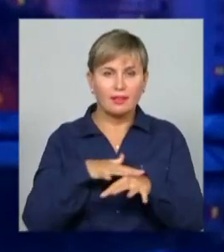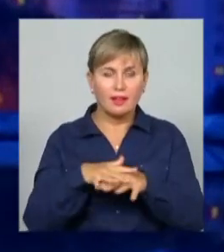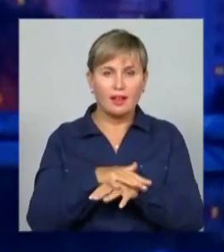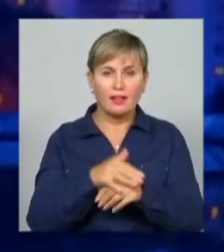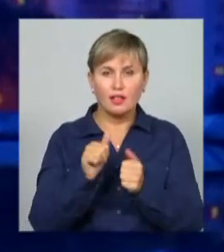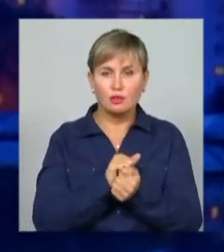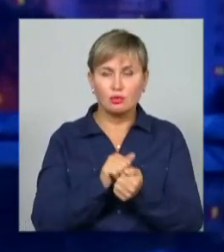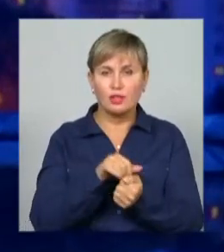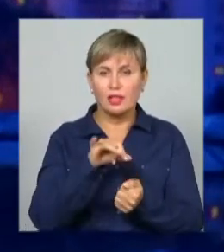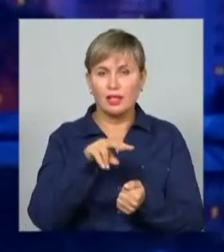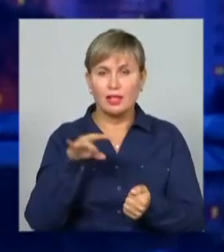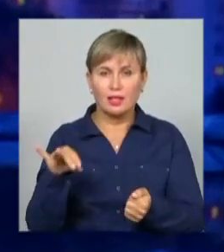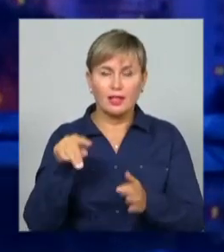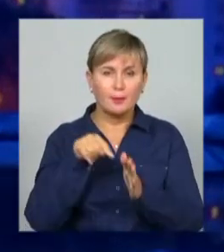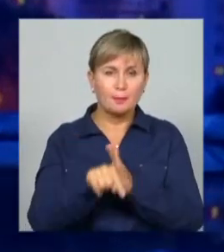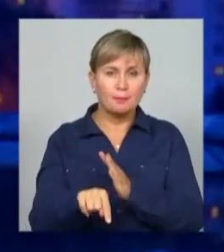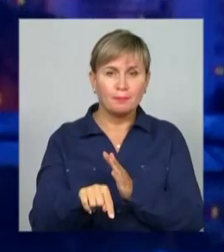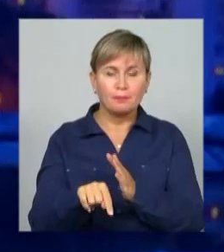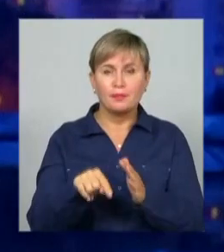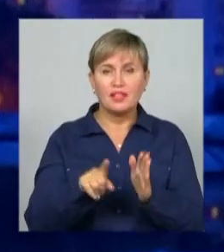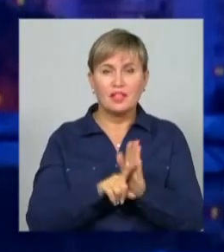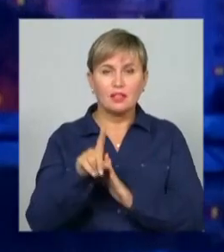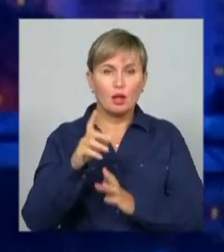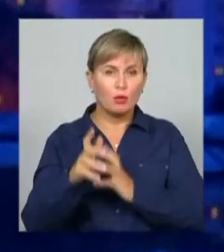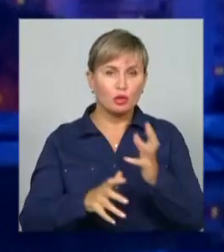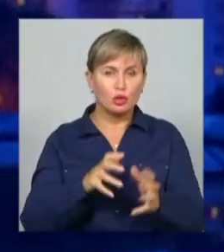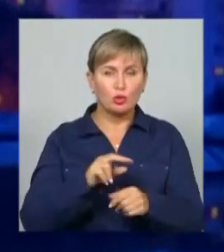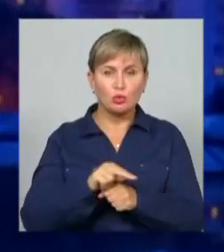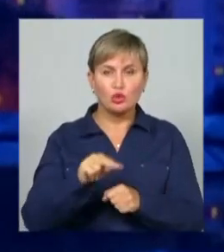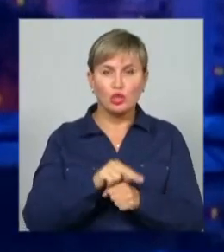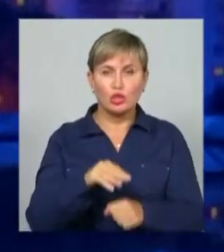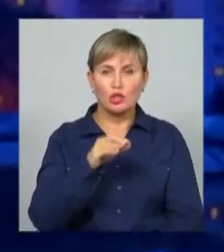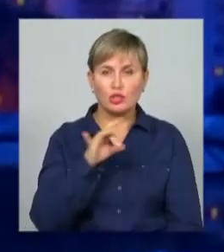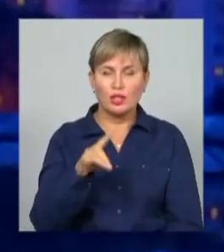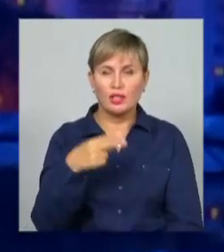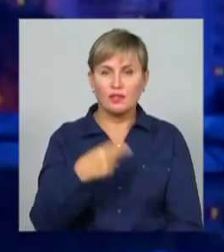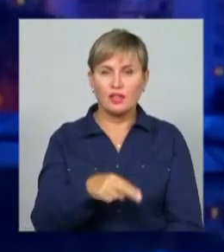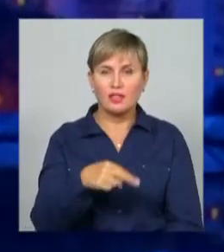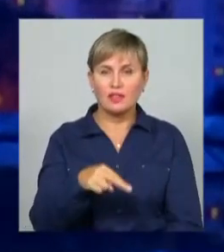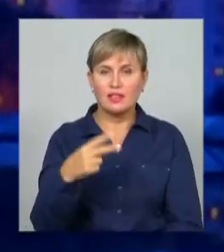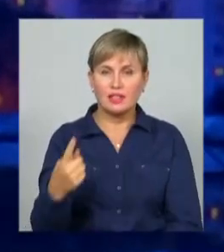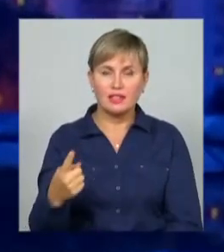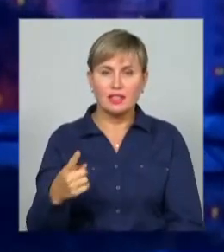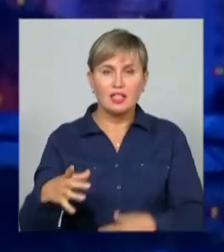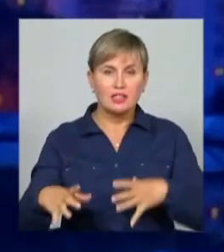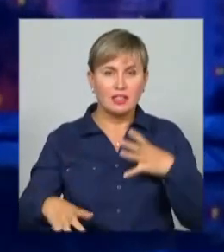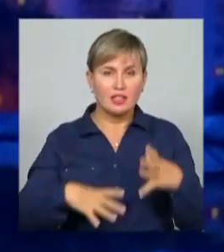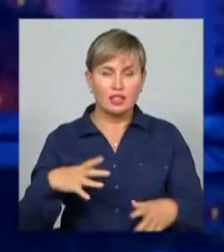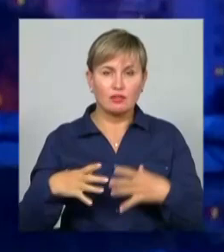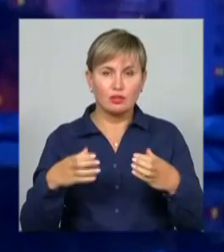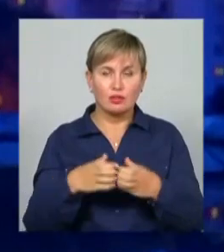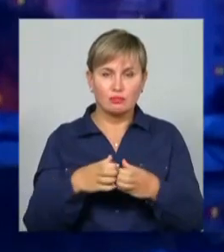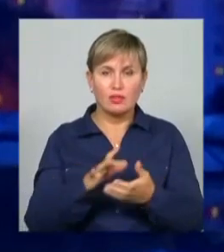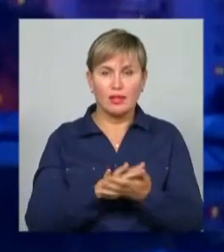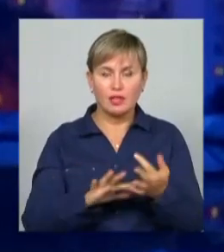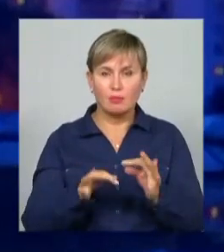берегу реки Или. В урочище Тамгалытас стартовали международные учения «ЖЕР-2021». С тренировочного полигона